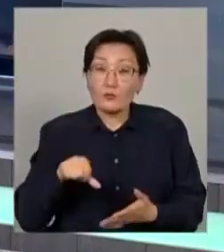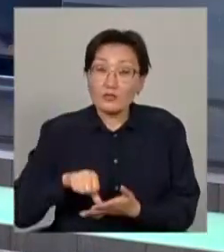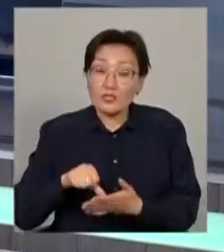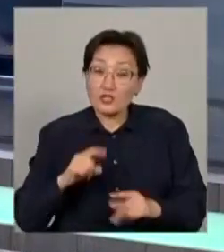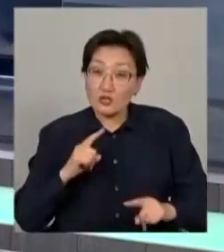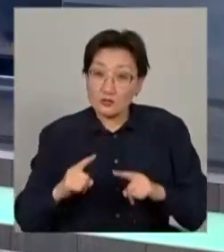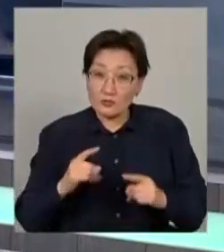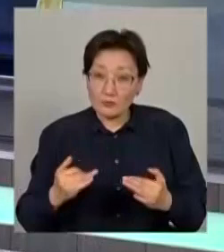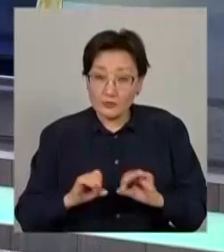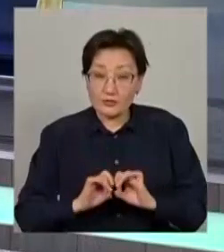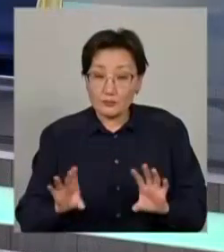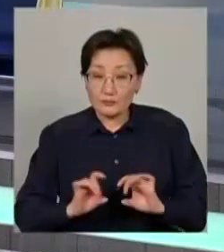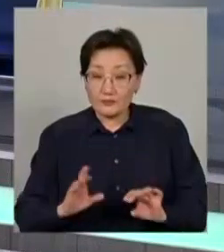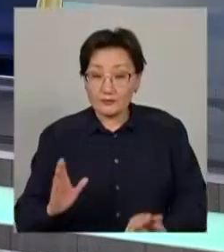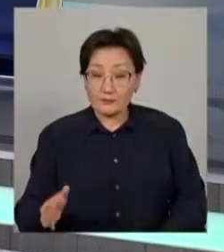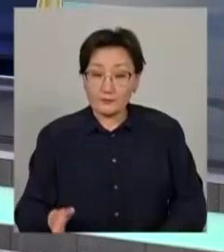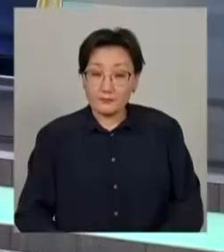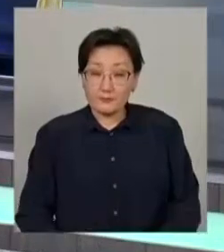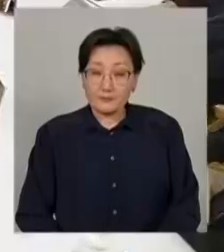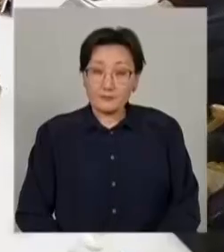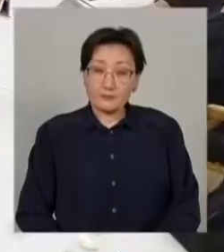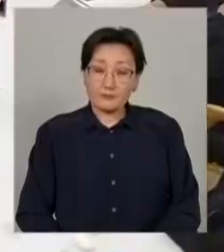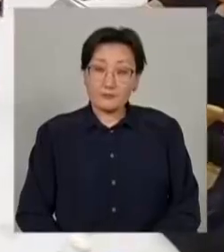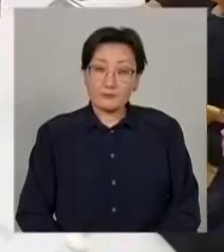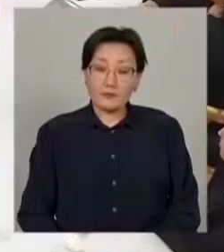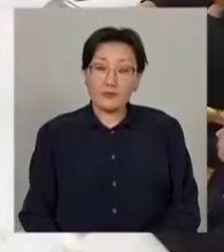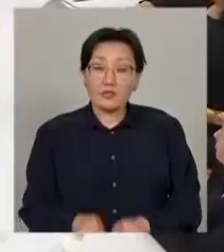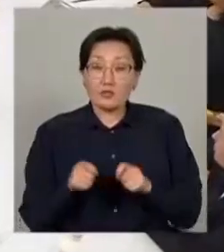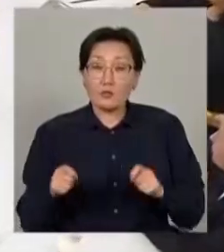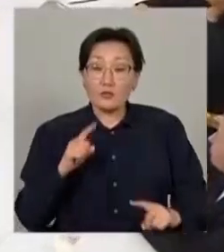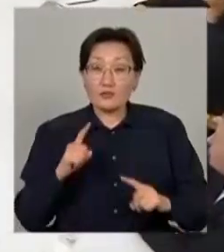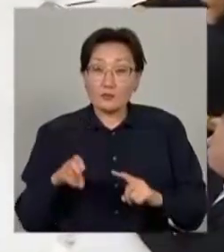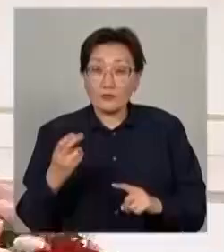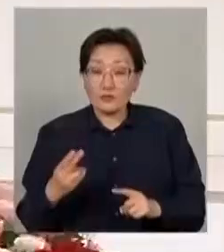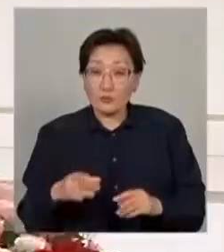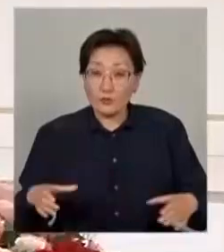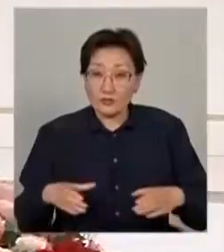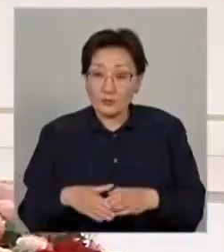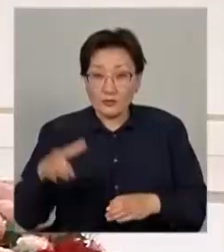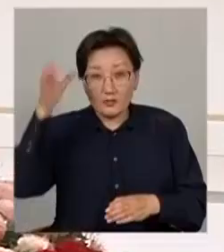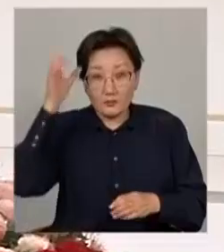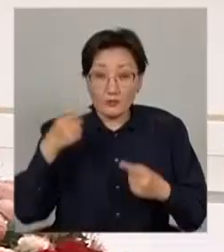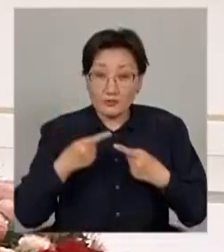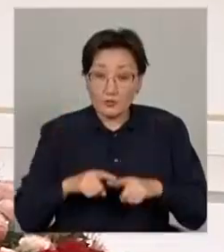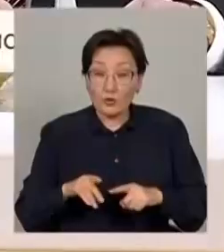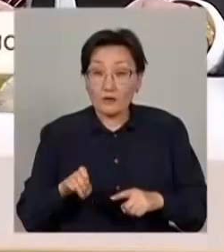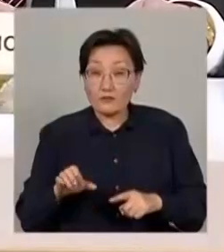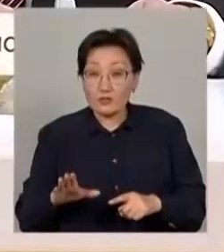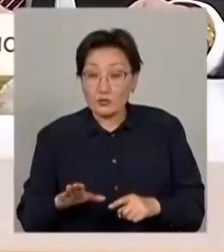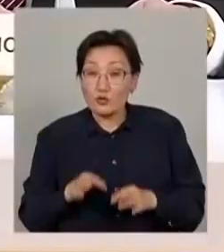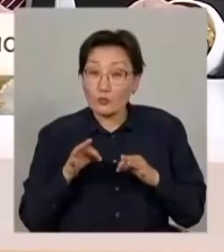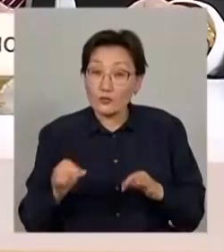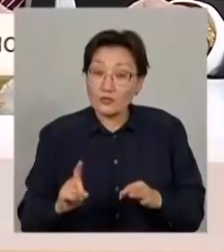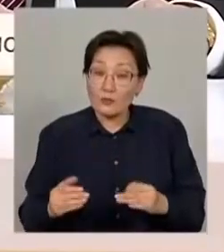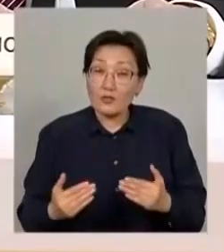заседания расскажет дальносипова открывай заседание национального совета по науке и технологиям-ж мартукаев